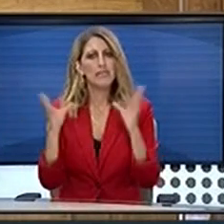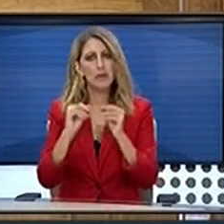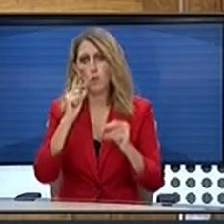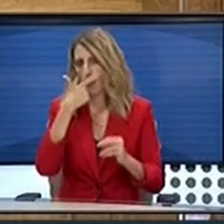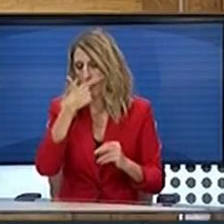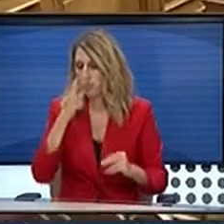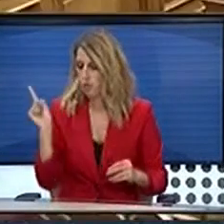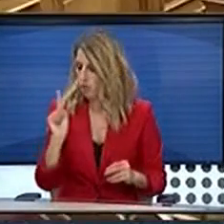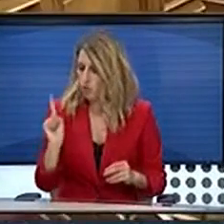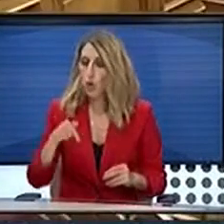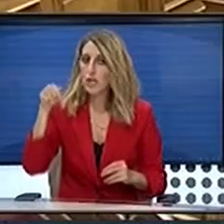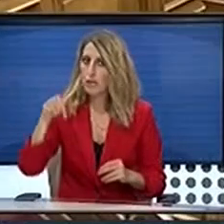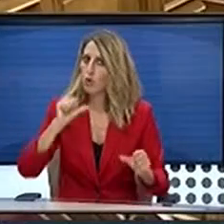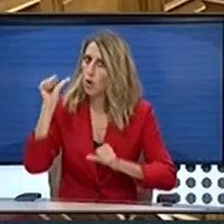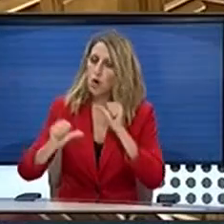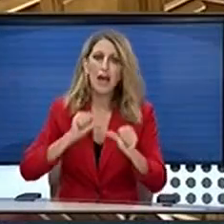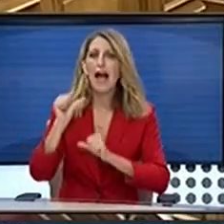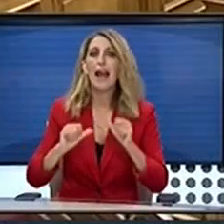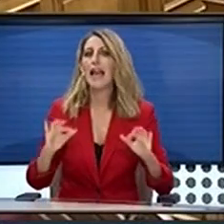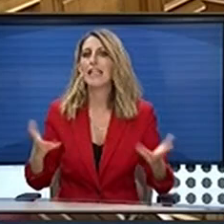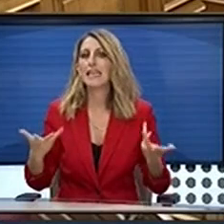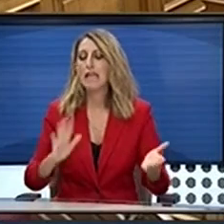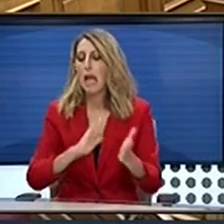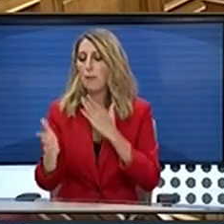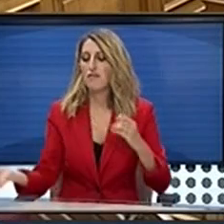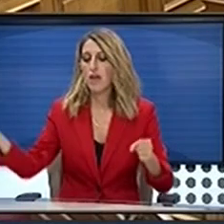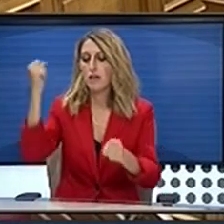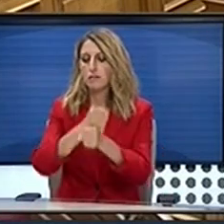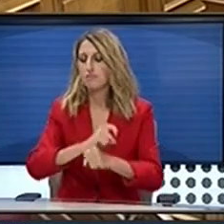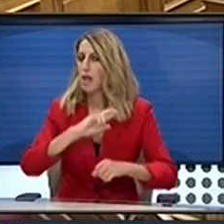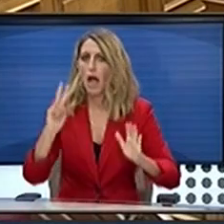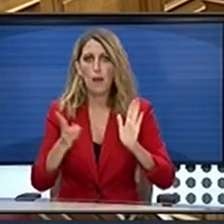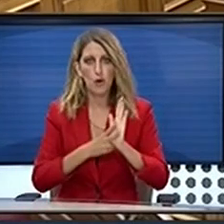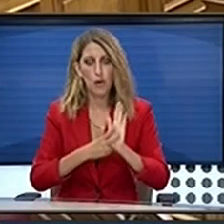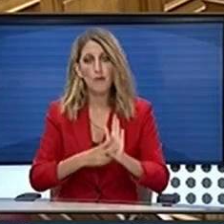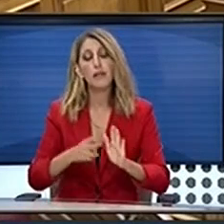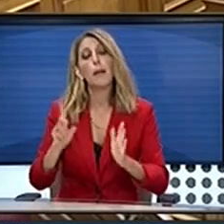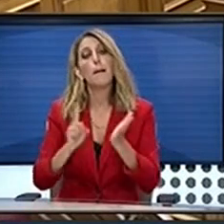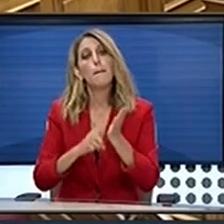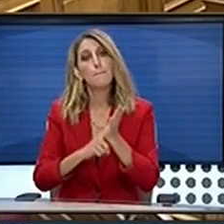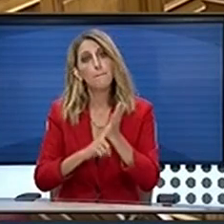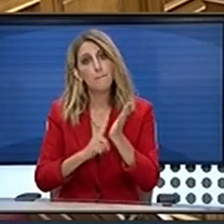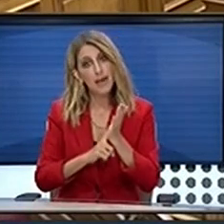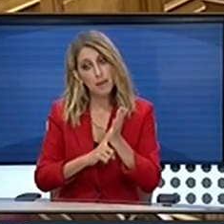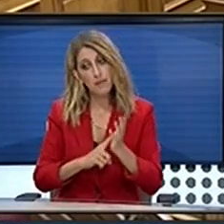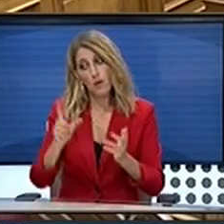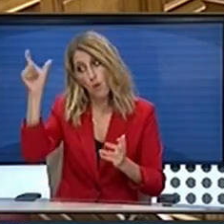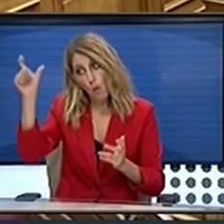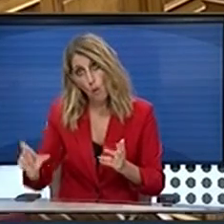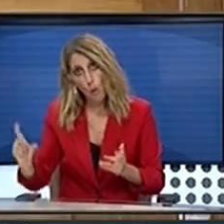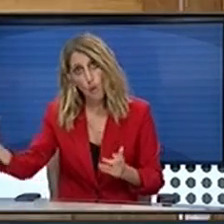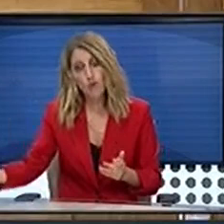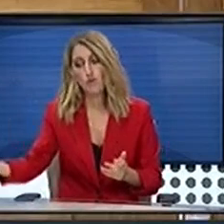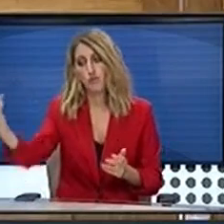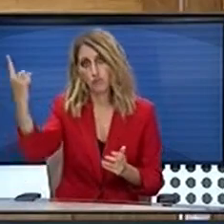πλαίσιο. Και ο καινούριος διοικητής, ένας καταξιωμένος διπλωμάτης, υπέστη την δοκιμασία εντός εισαγωγικών, τη βάσανο